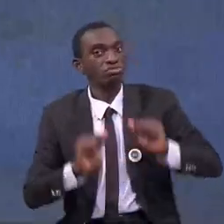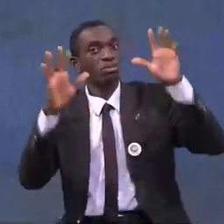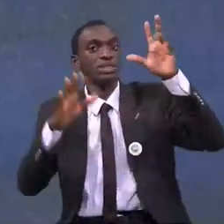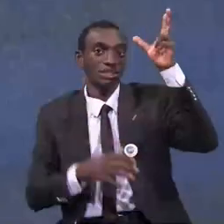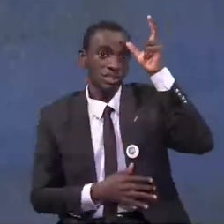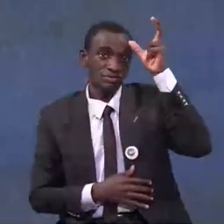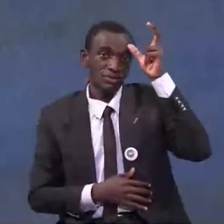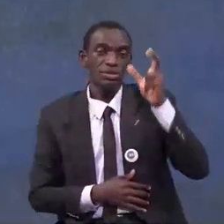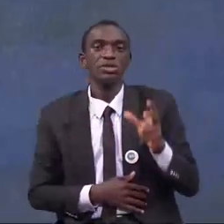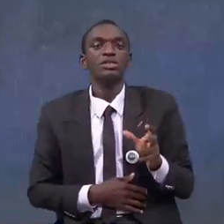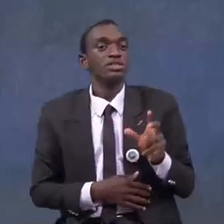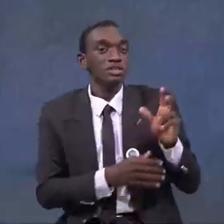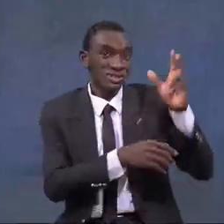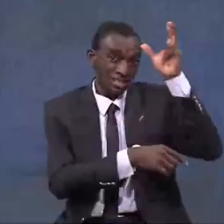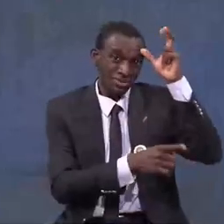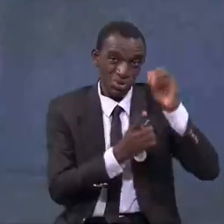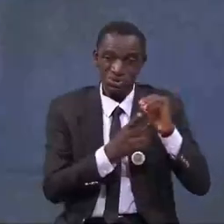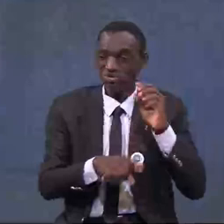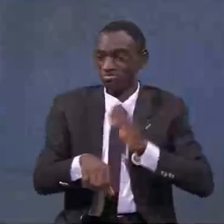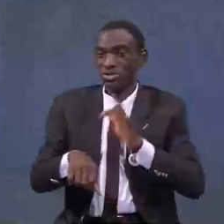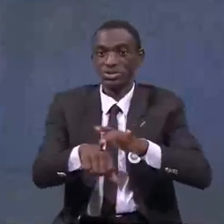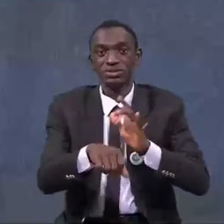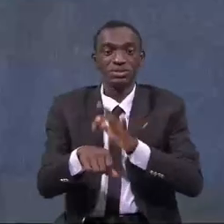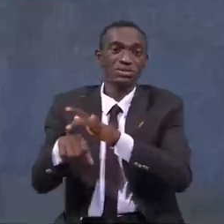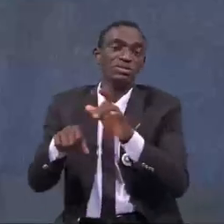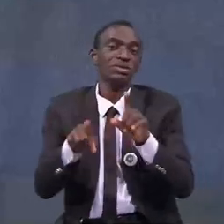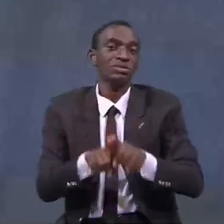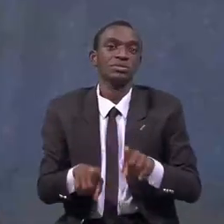à lui lui aussi les